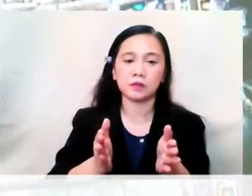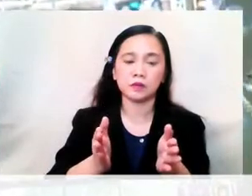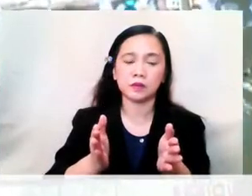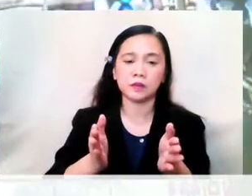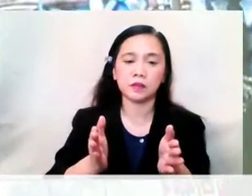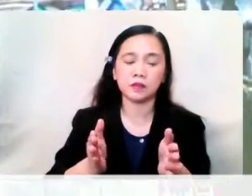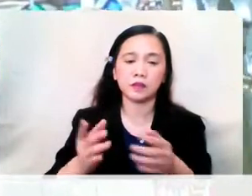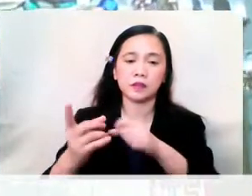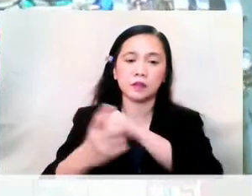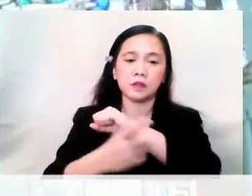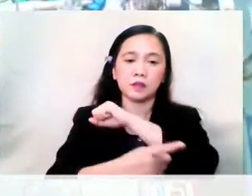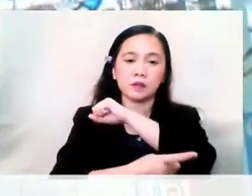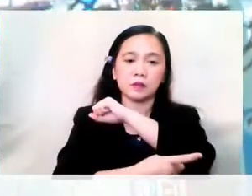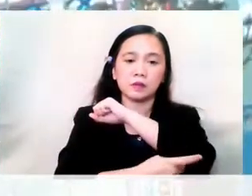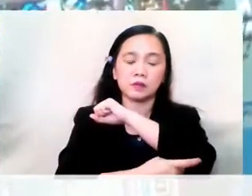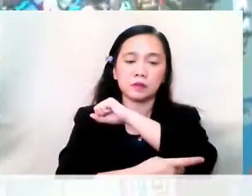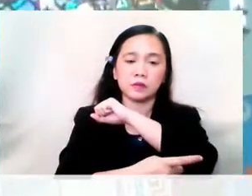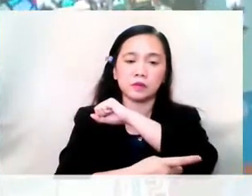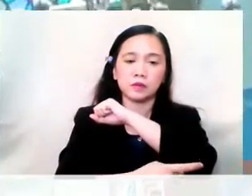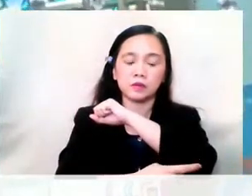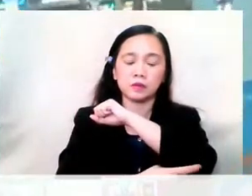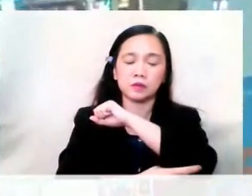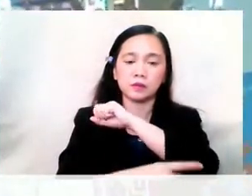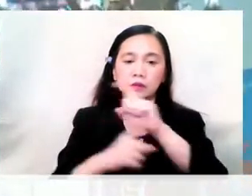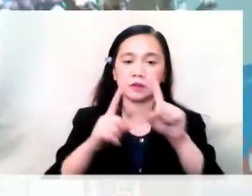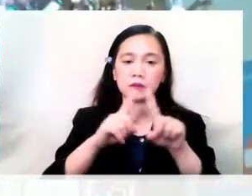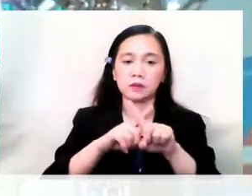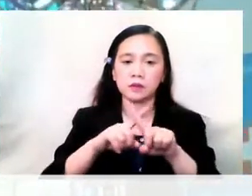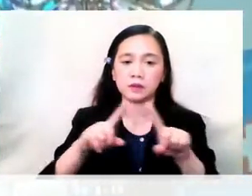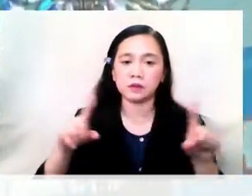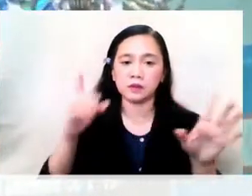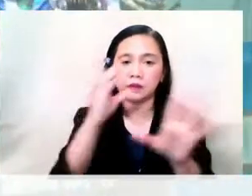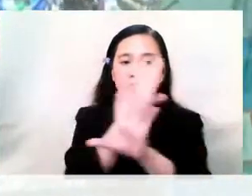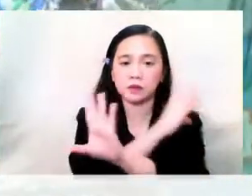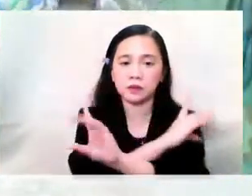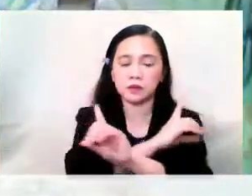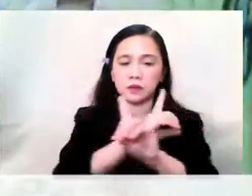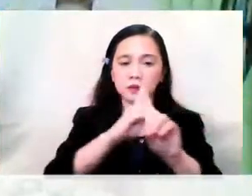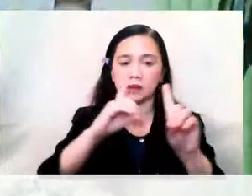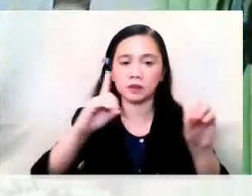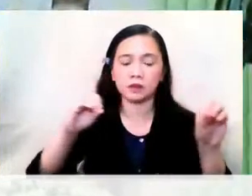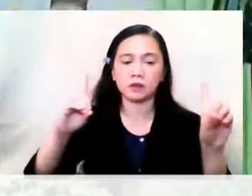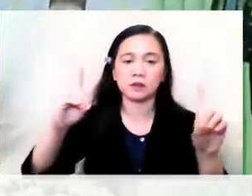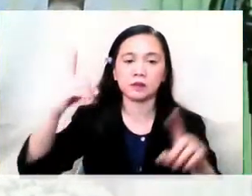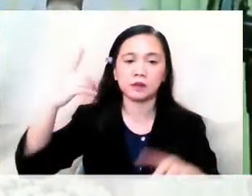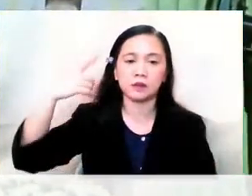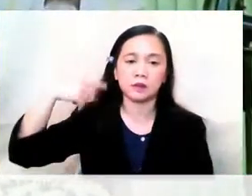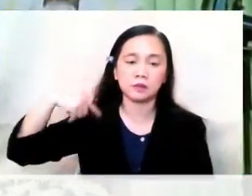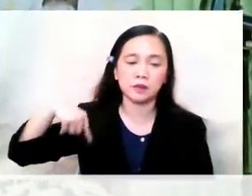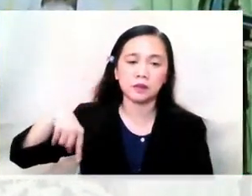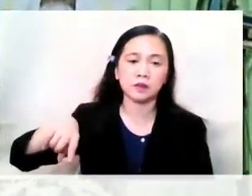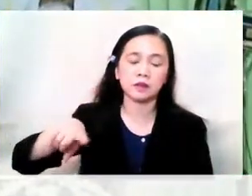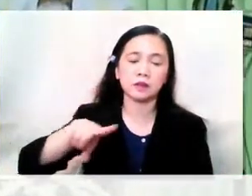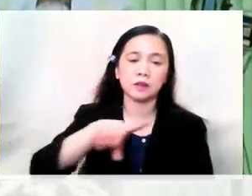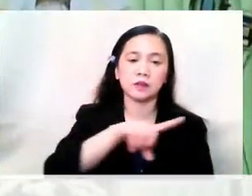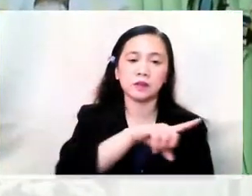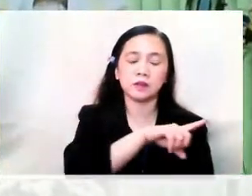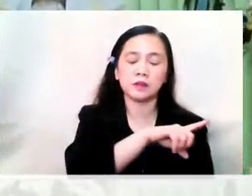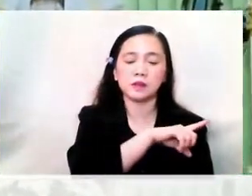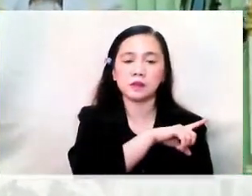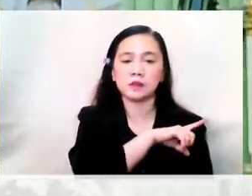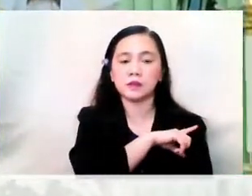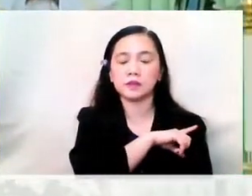ipaintulog sa tukso at iadya mo kami